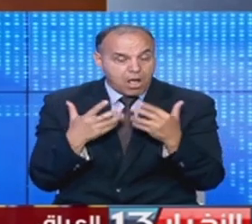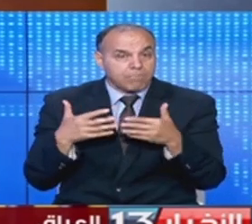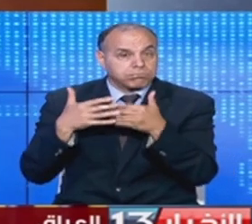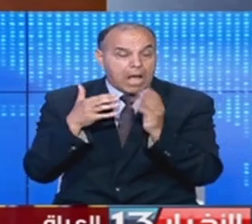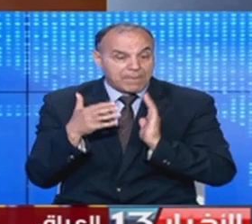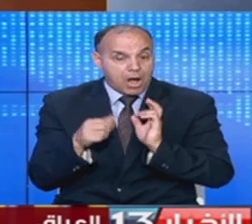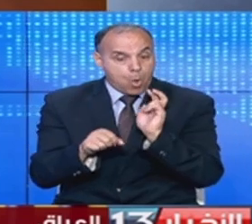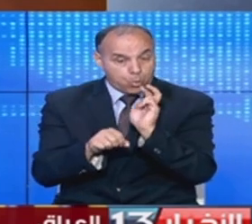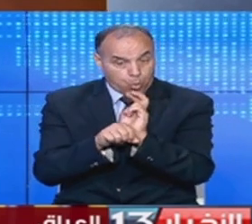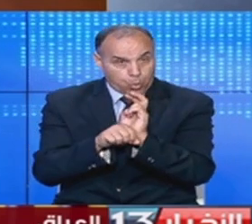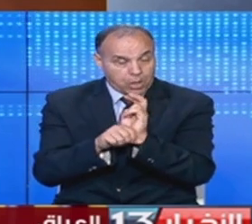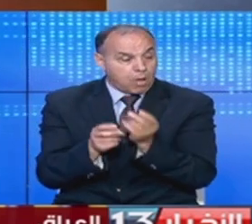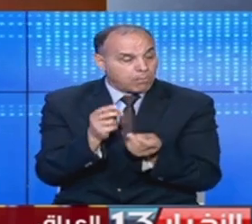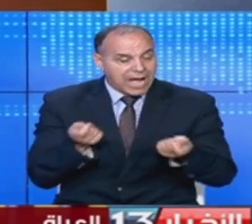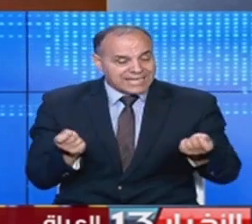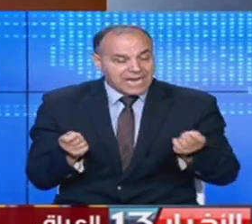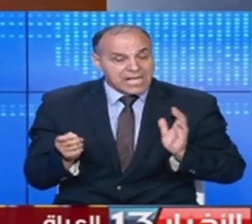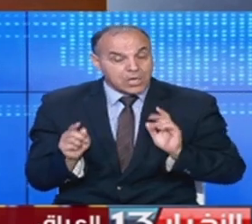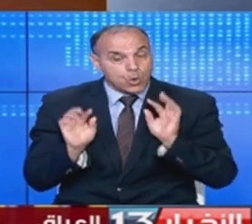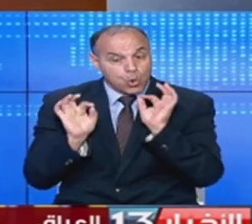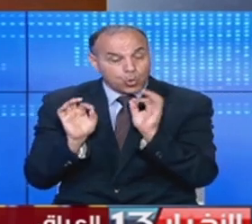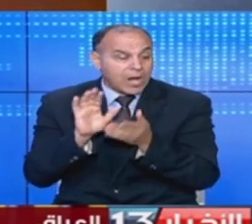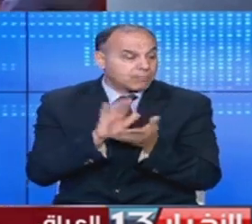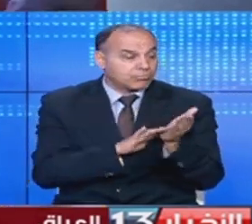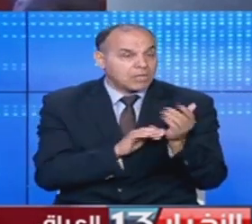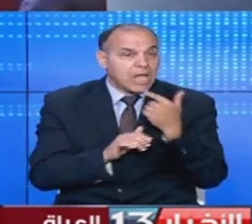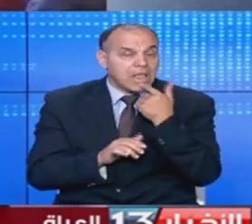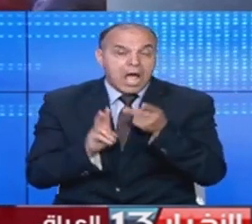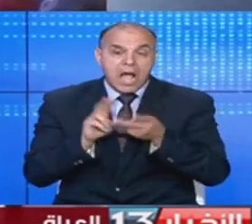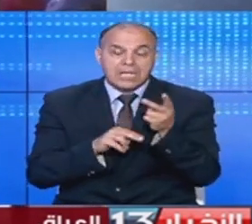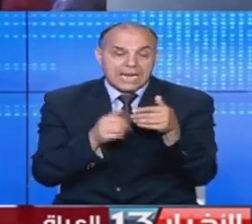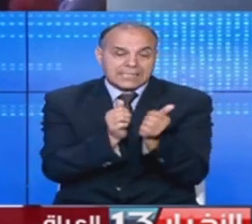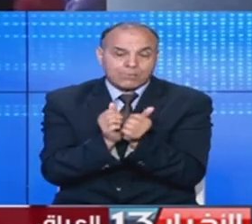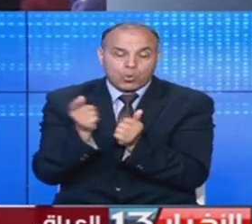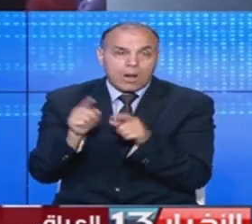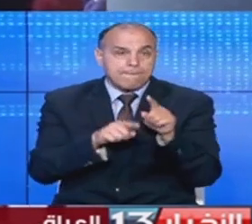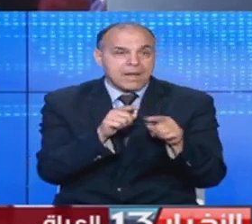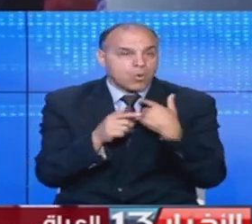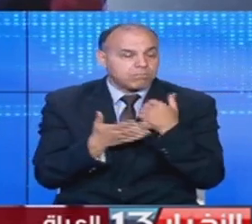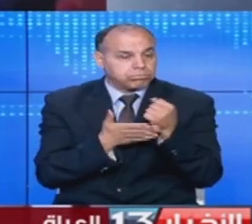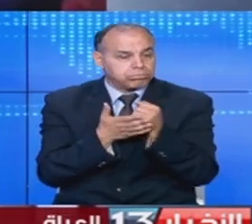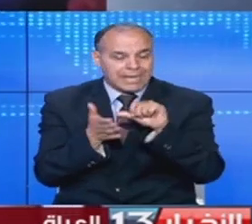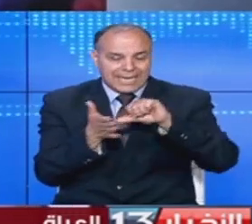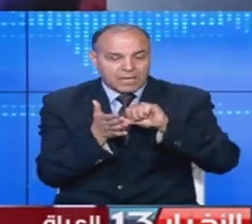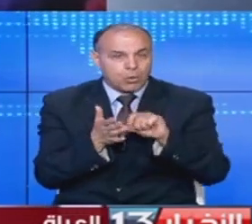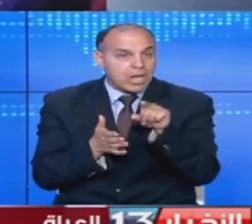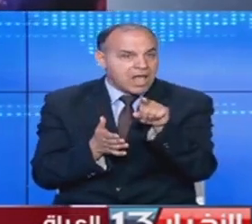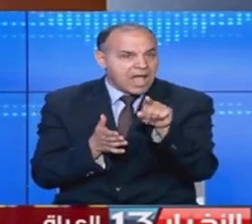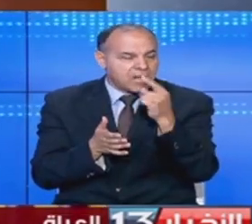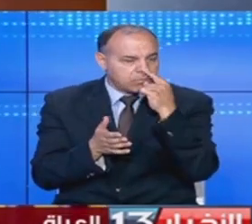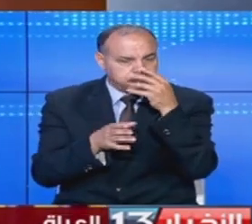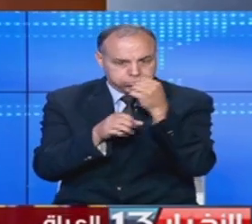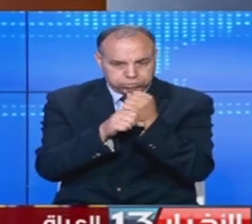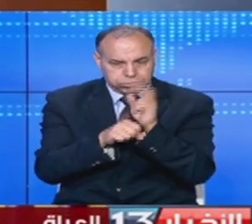القوات الأمريكية سيشمل المدربين العسكريين الذين يقول معظم الأحزاب بما فيها بعض يدعمه إيران إنها